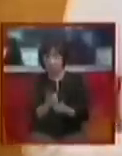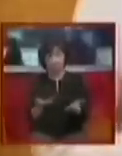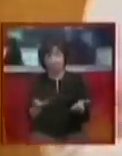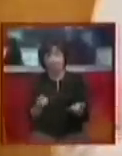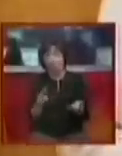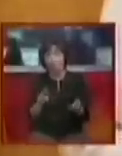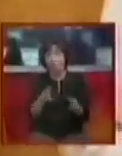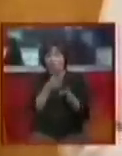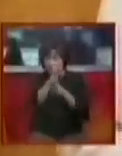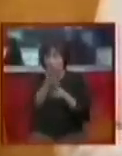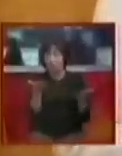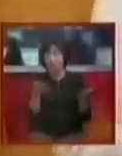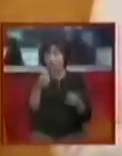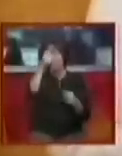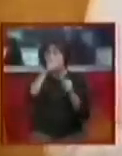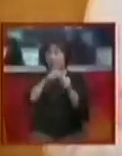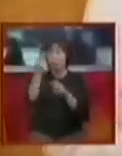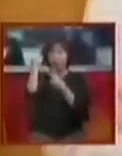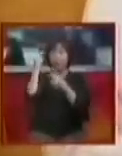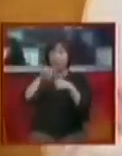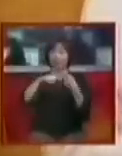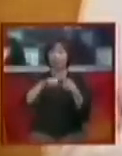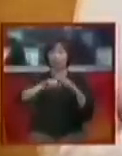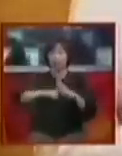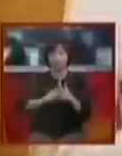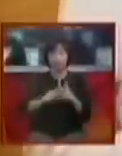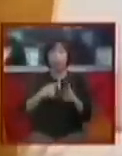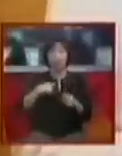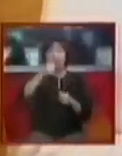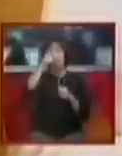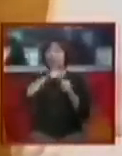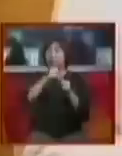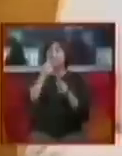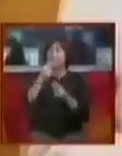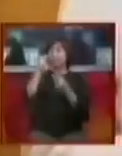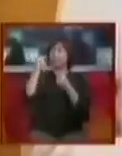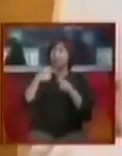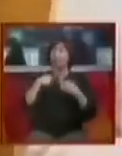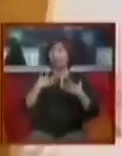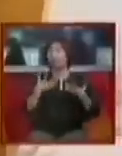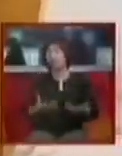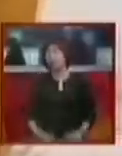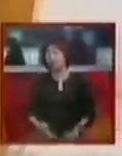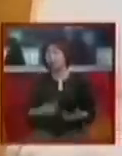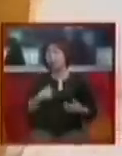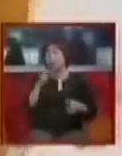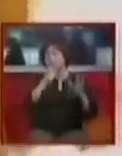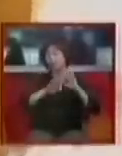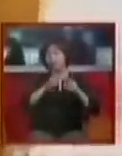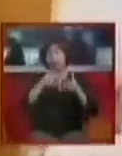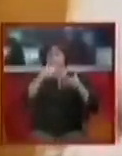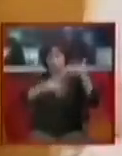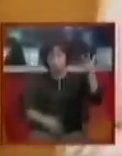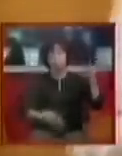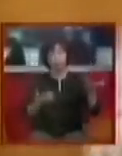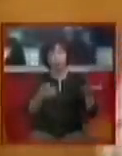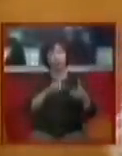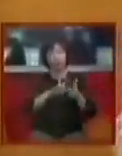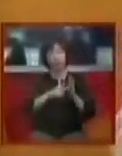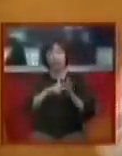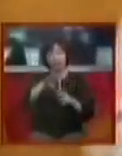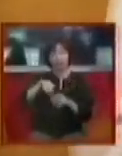po, noong nagsimula tayo, mulat na mulat ako sa bigat ng pasaning sasalubong sa atin. Kabilang ako sa mga